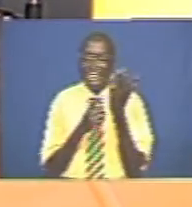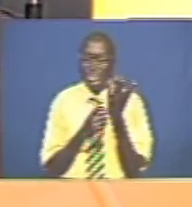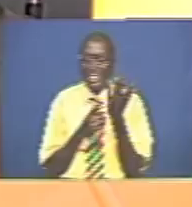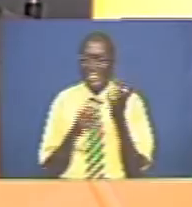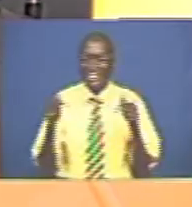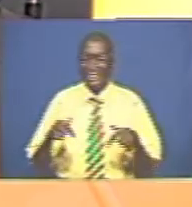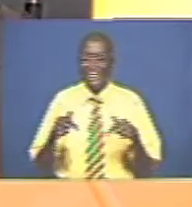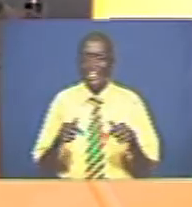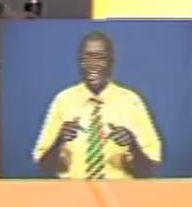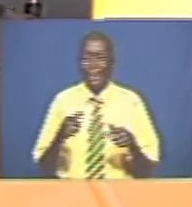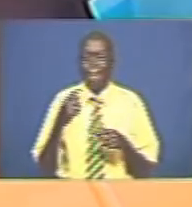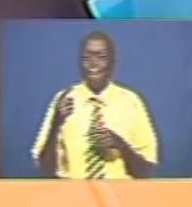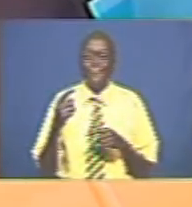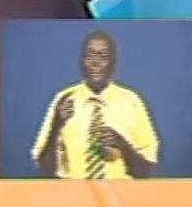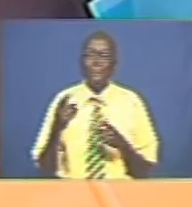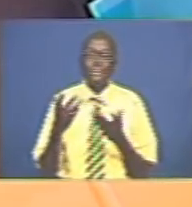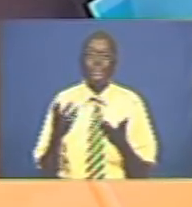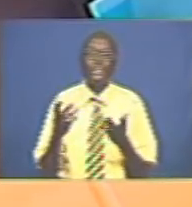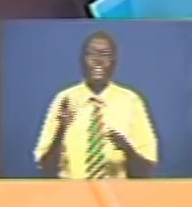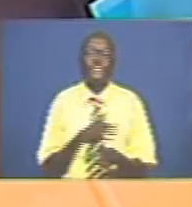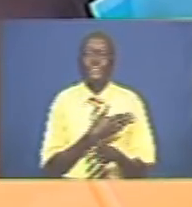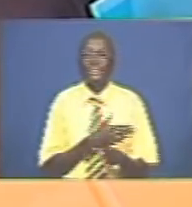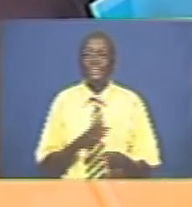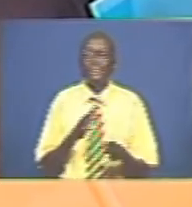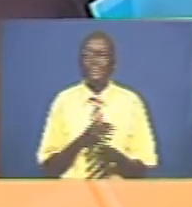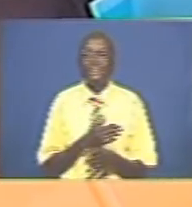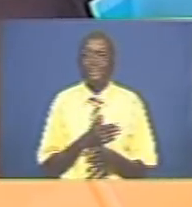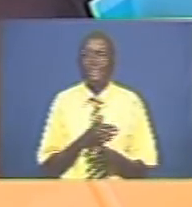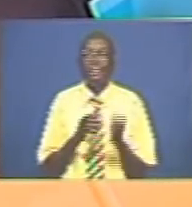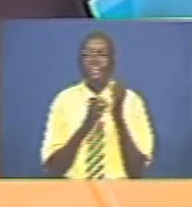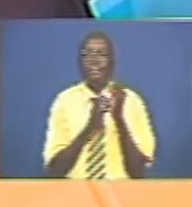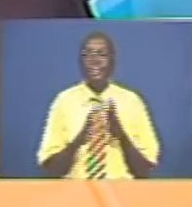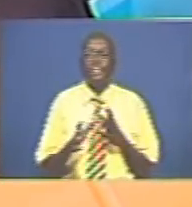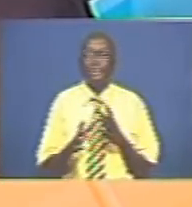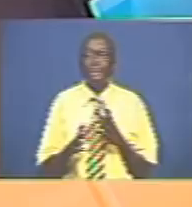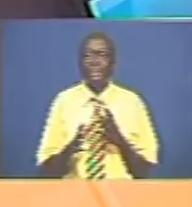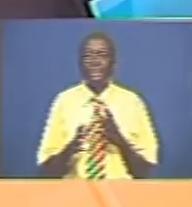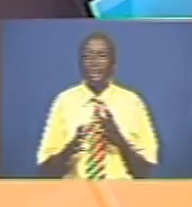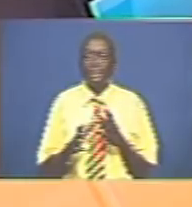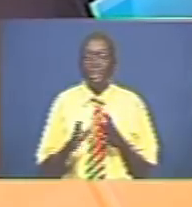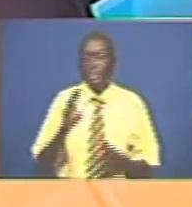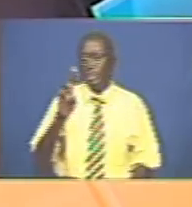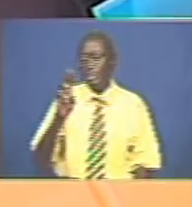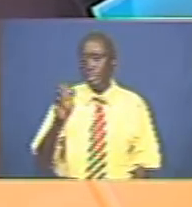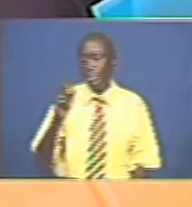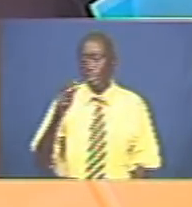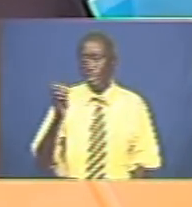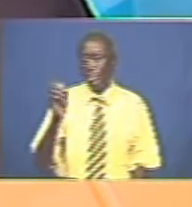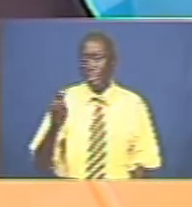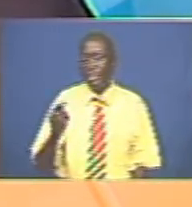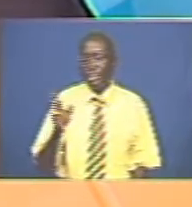lakini bado nitawachezea kuna wimbo imevuma sana. Itwa Wagon Wheel ya yes. Darius Ruka.